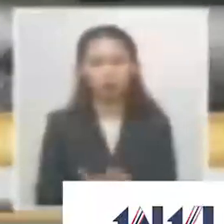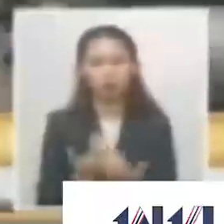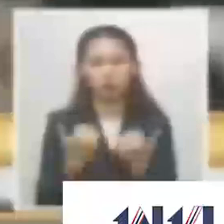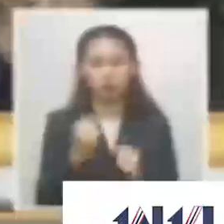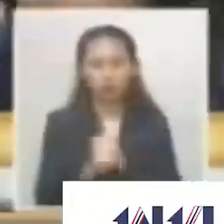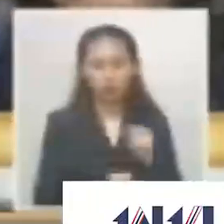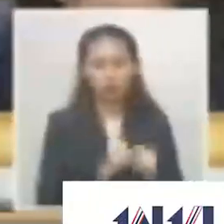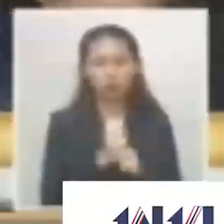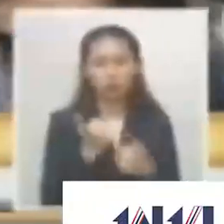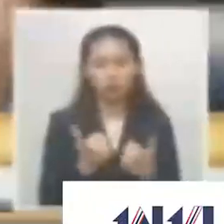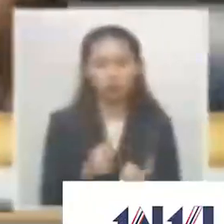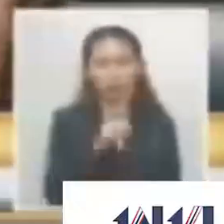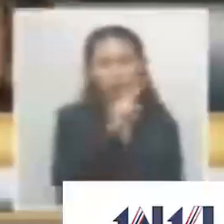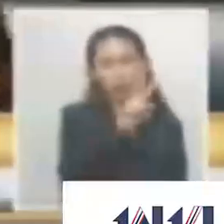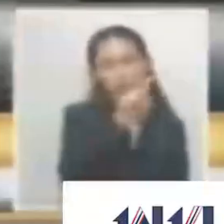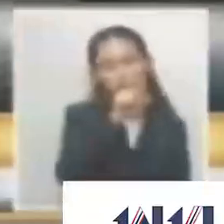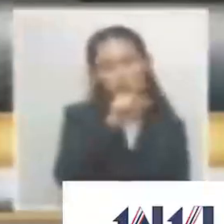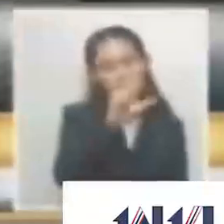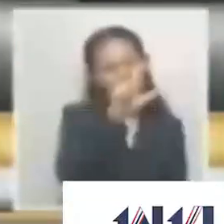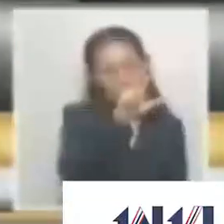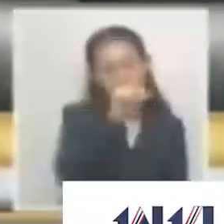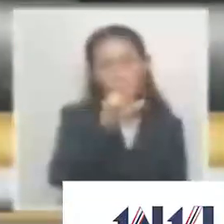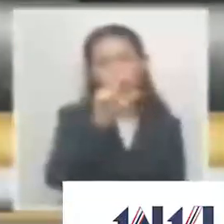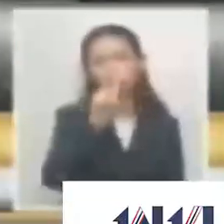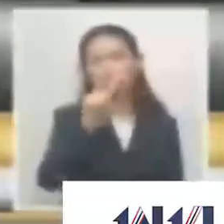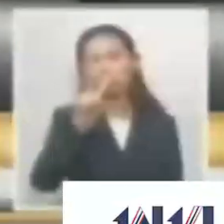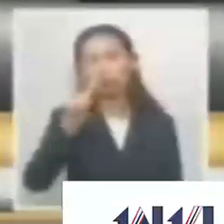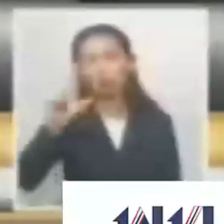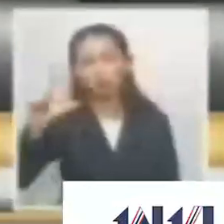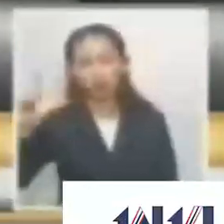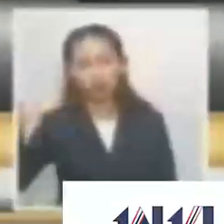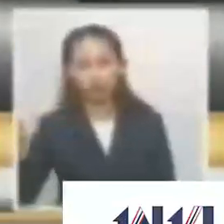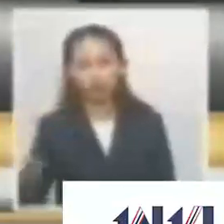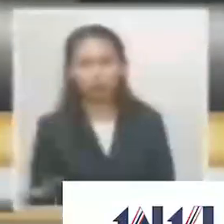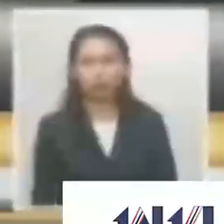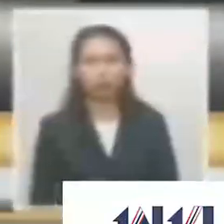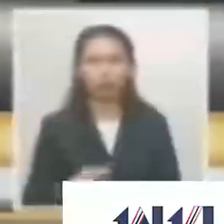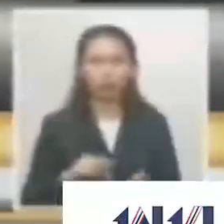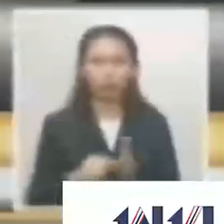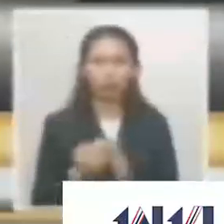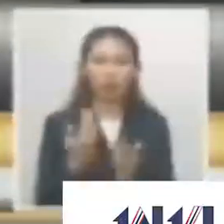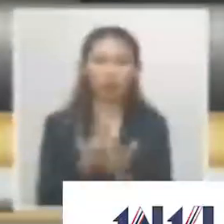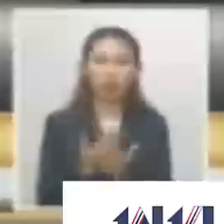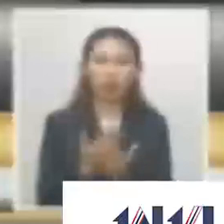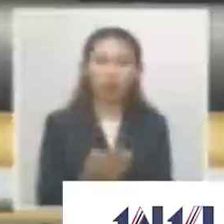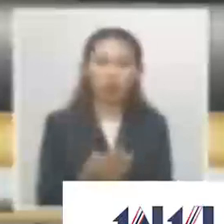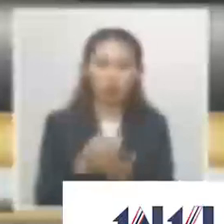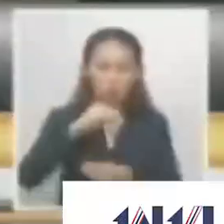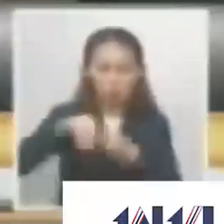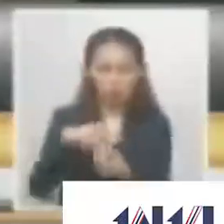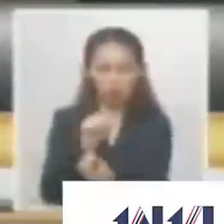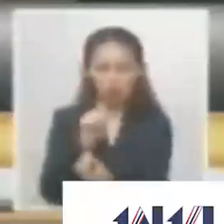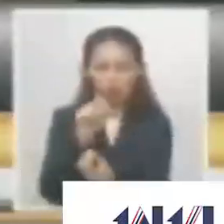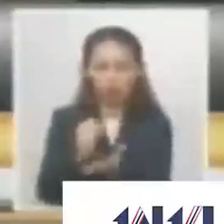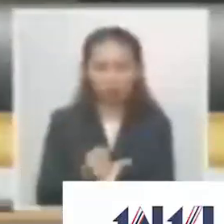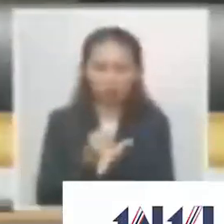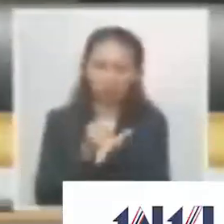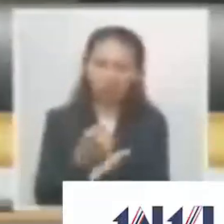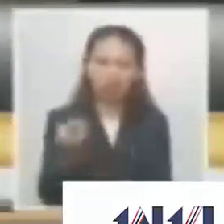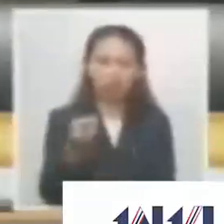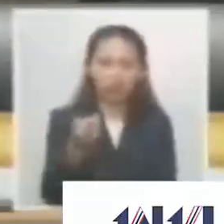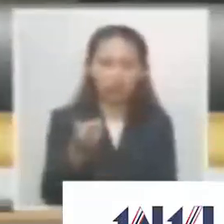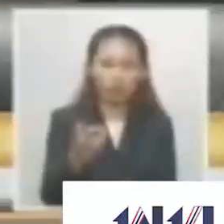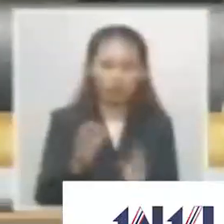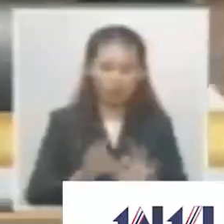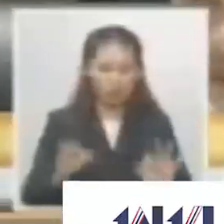นะครับแล้วก็มีการนำเสนอลักษณะว่าเราใช้งบกระตุ้นเศรษฐกิจน้อยไปแล้วก็เน้นไปทางความมั่นคงมาก